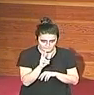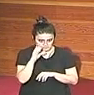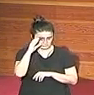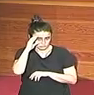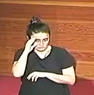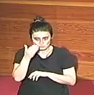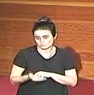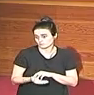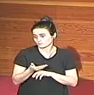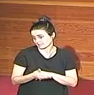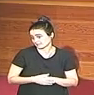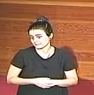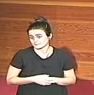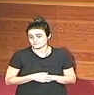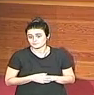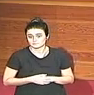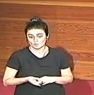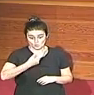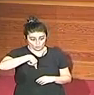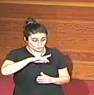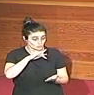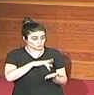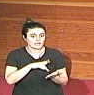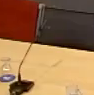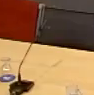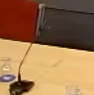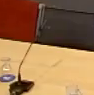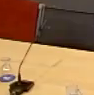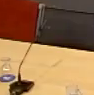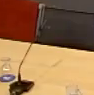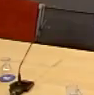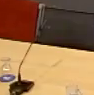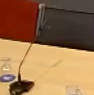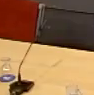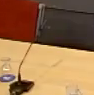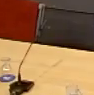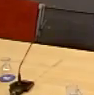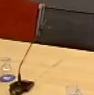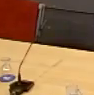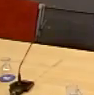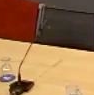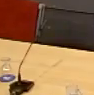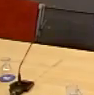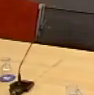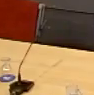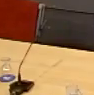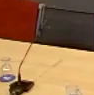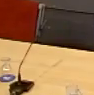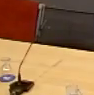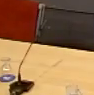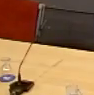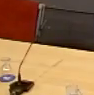irakurleak informazioa kontsumitzeroko garaian. Oso gomendagarria dieta anitza izatea, ez? Eta ustut hori